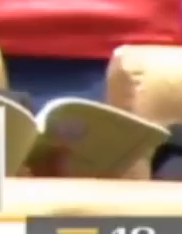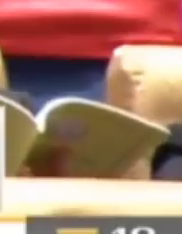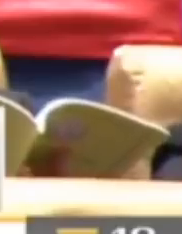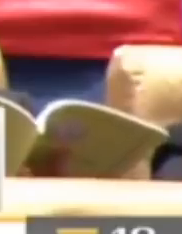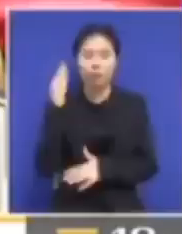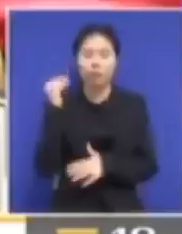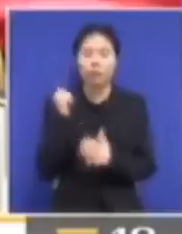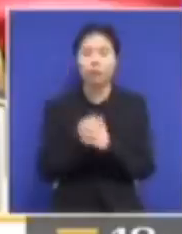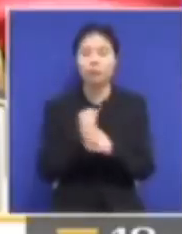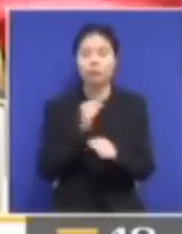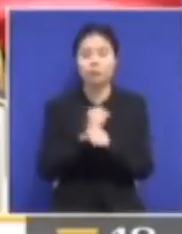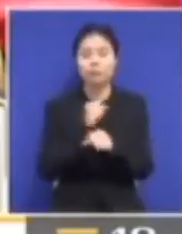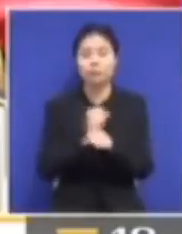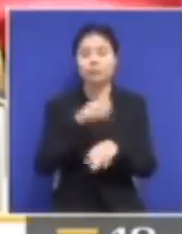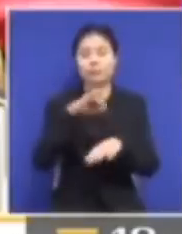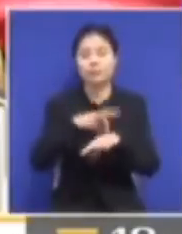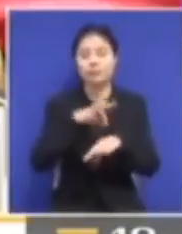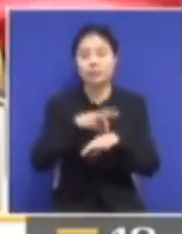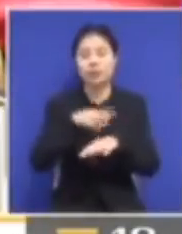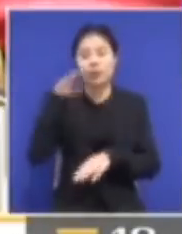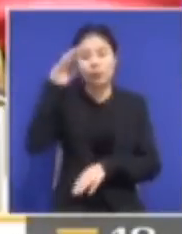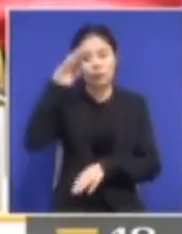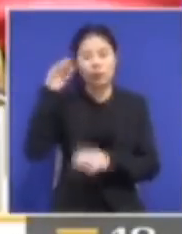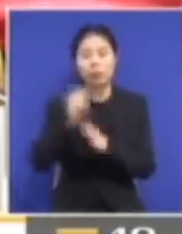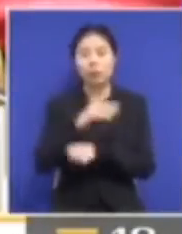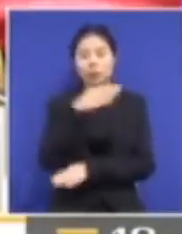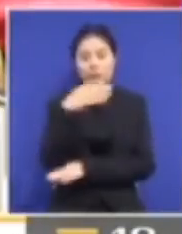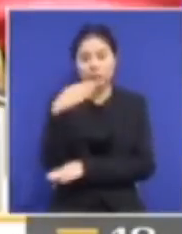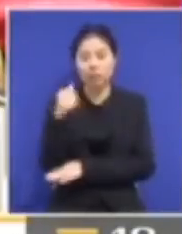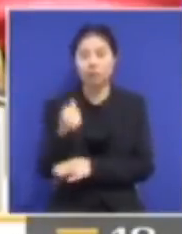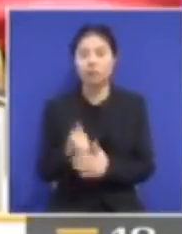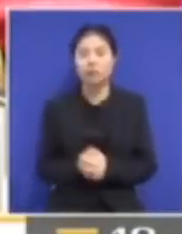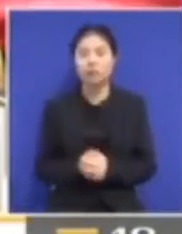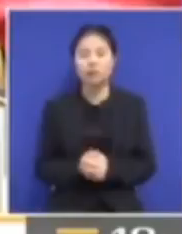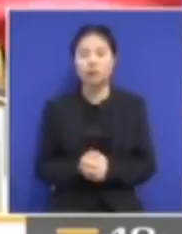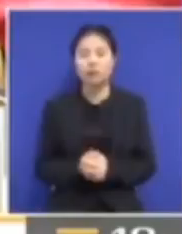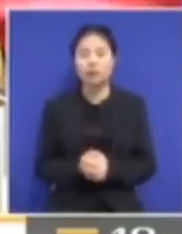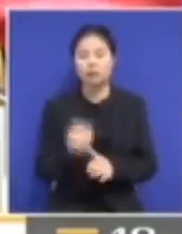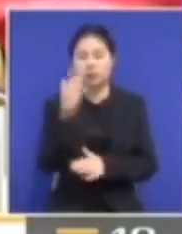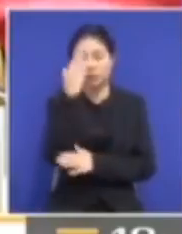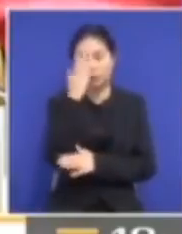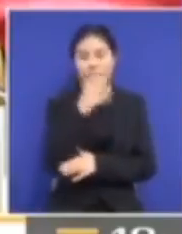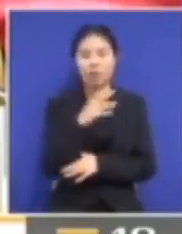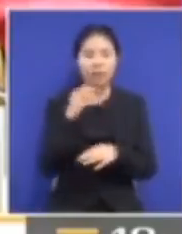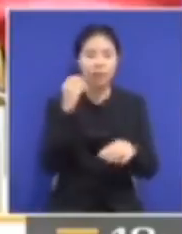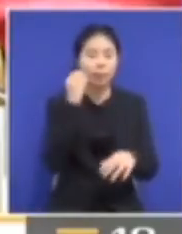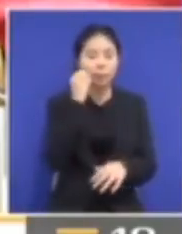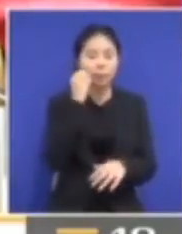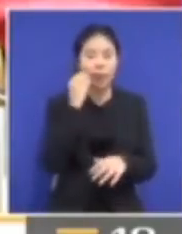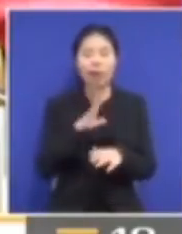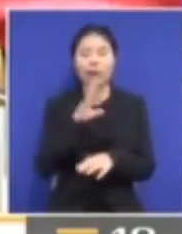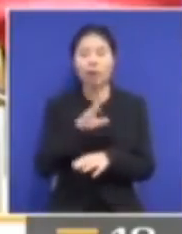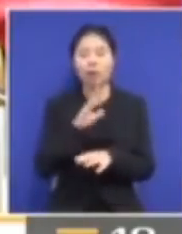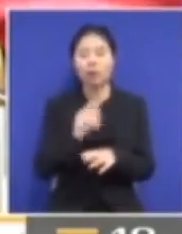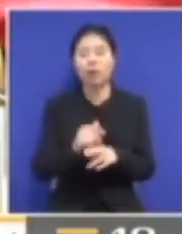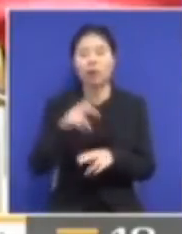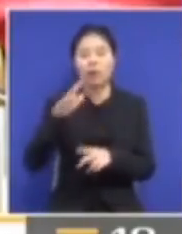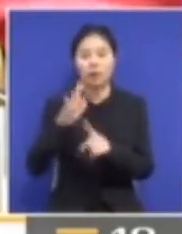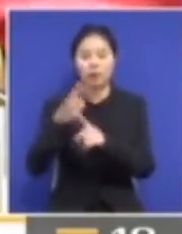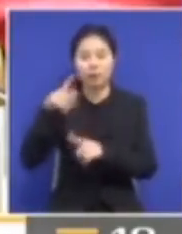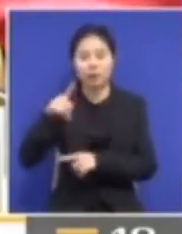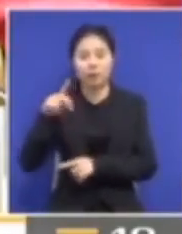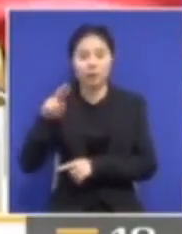มีม็อบที่บ้านหน้าบ้านพลเอกเปรมนะครับทางตำรวจก็ส่